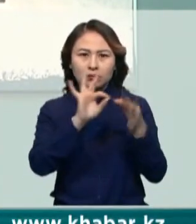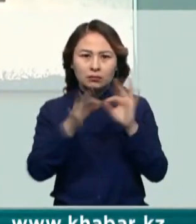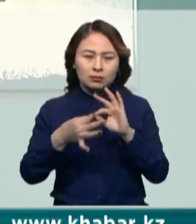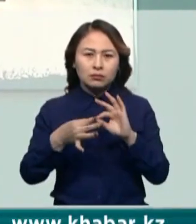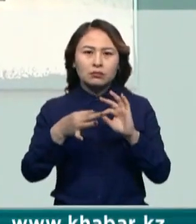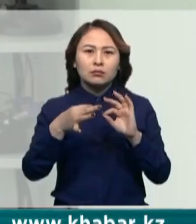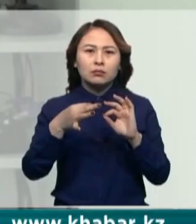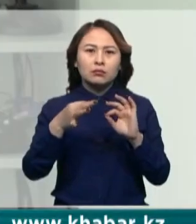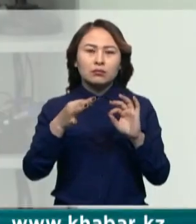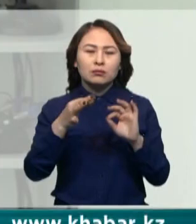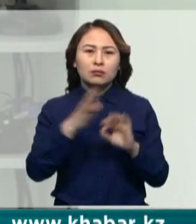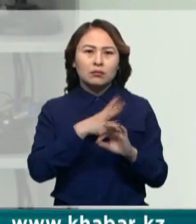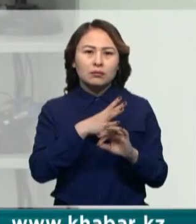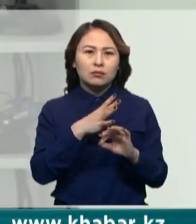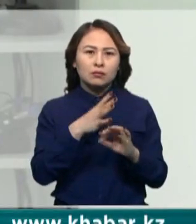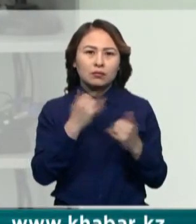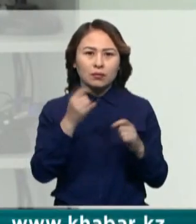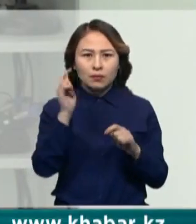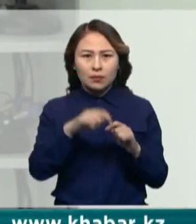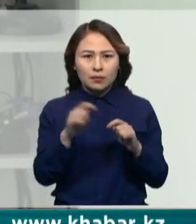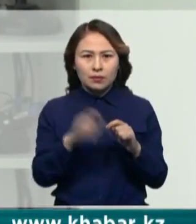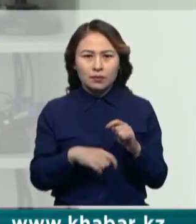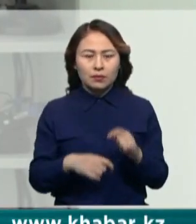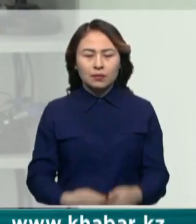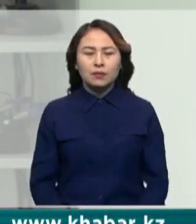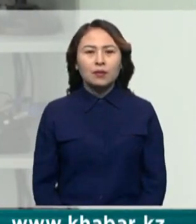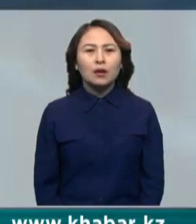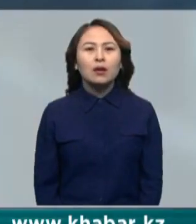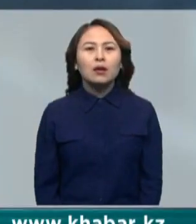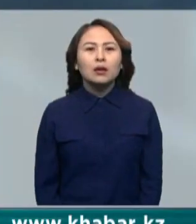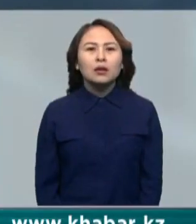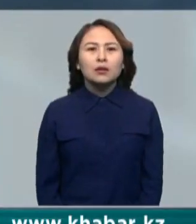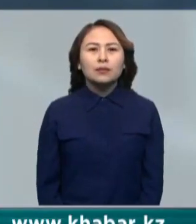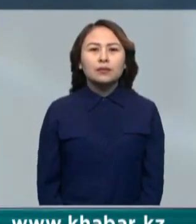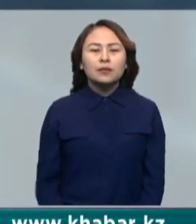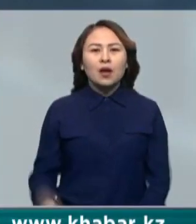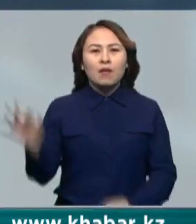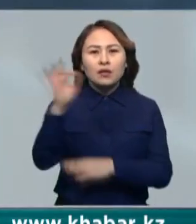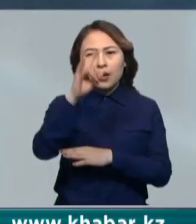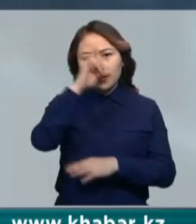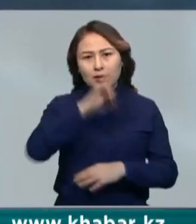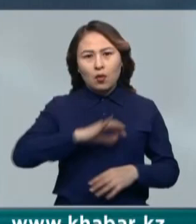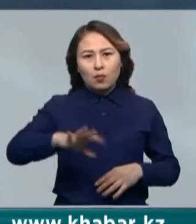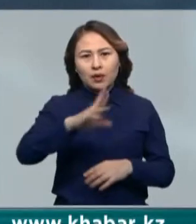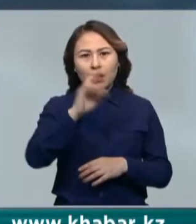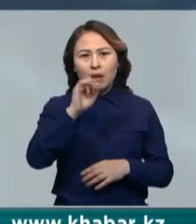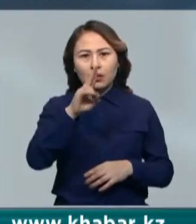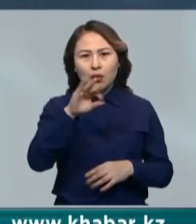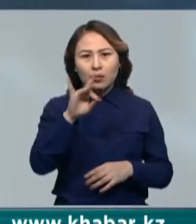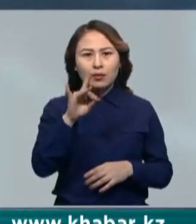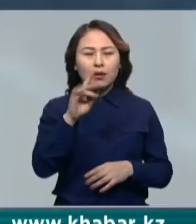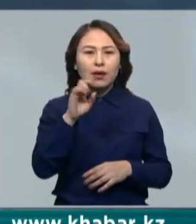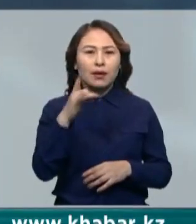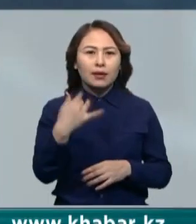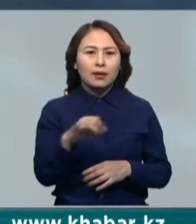жасалып жатыр. 16 ұшақ тексеріледі апта бойынша. Шығыс Қазақстан облысы Қатонқарағай ауданында